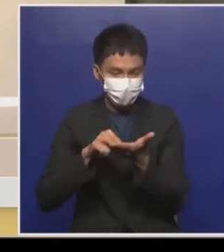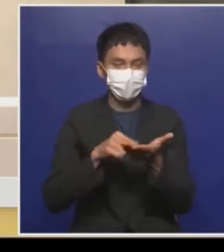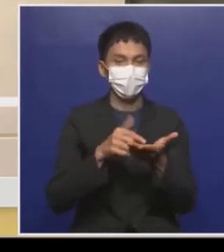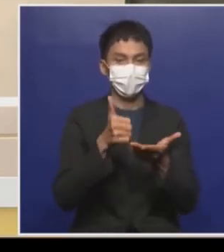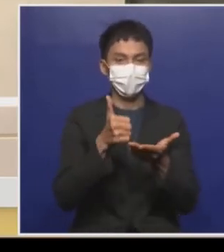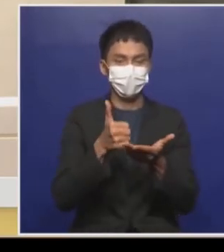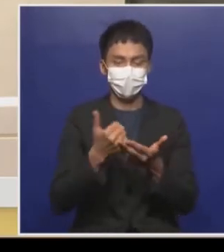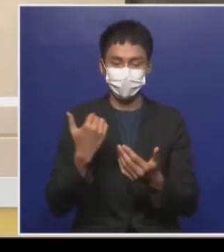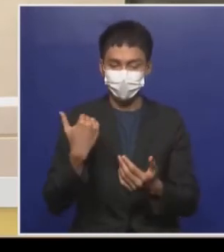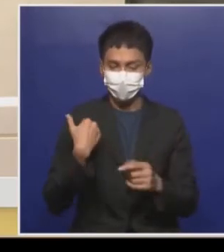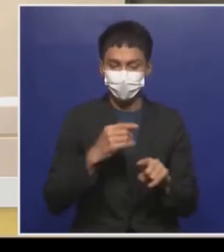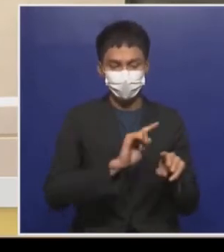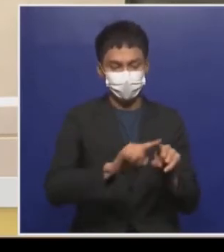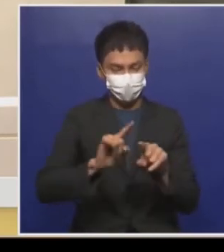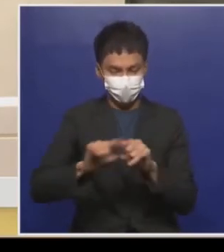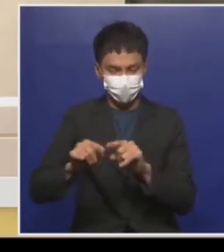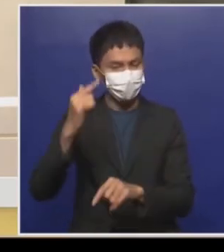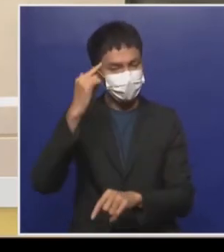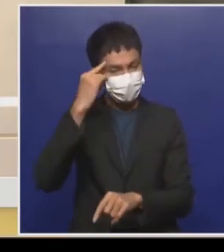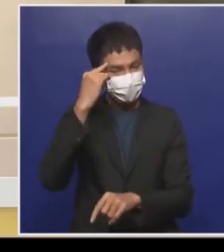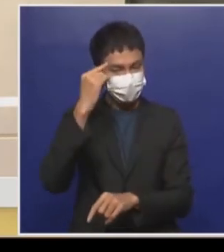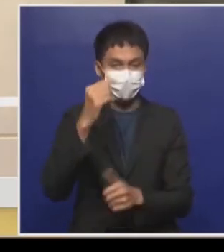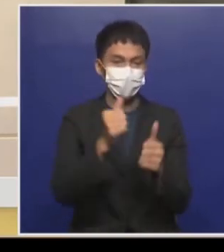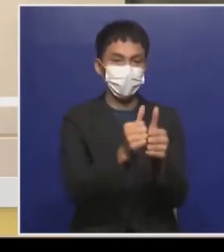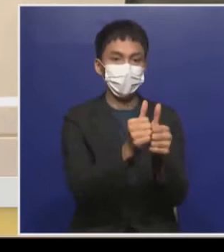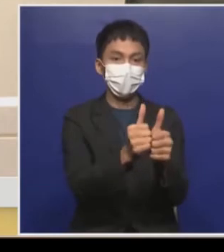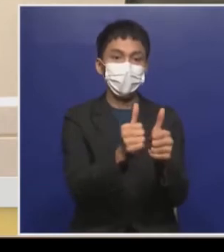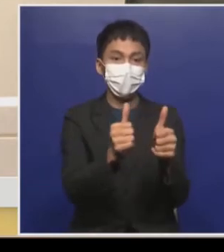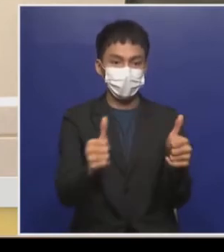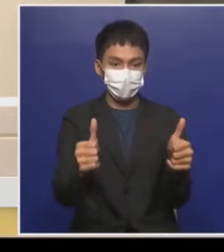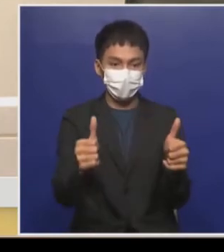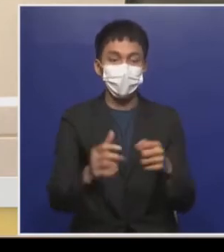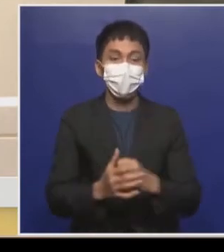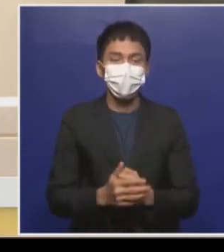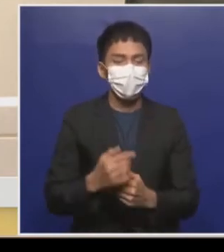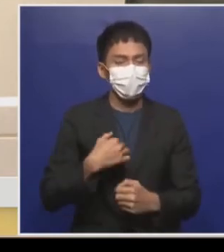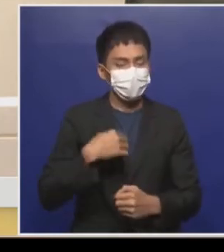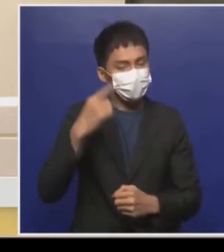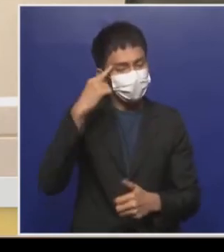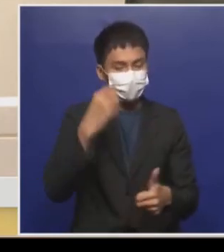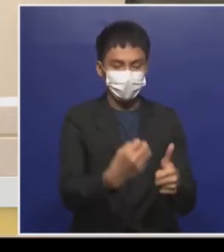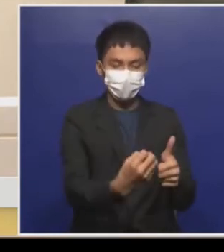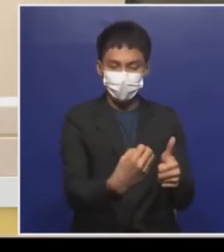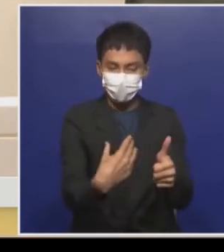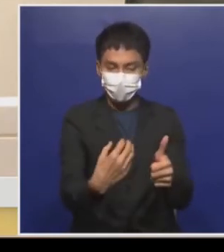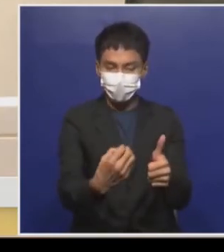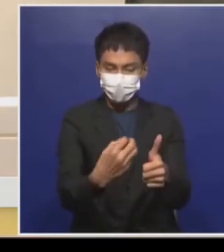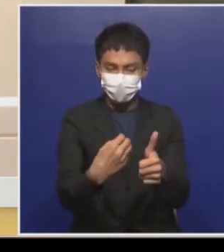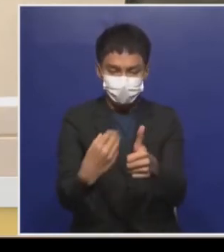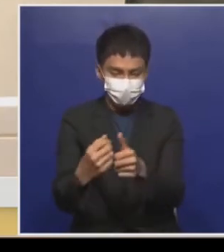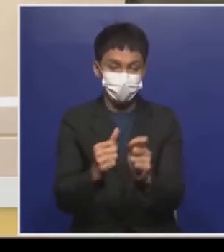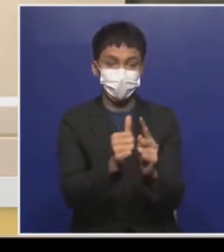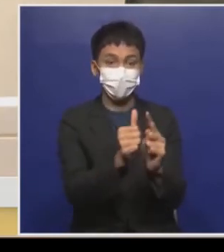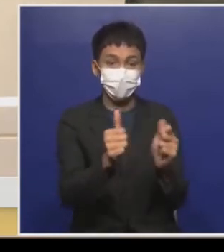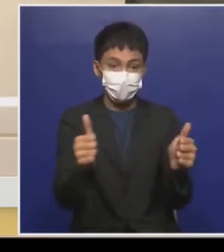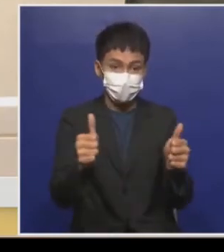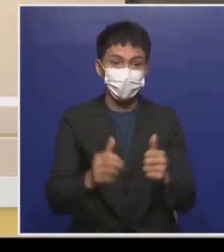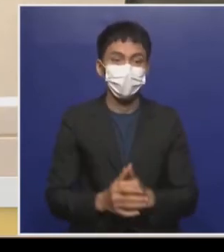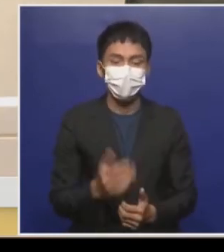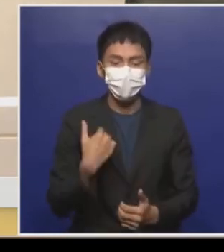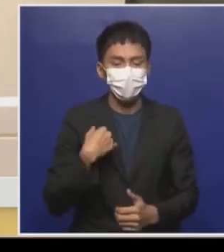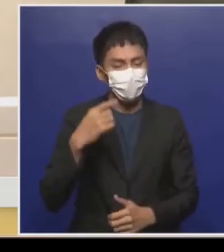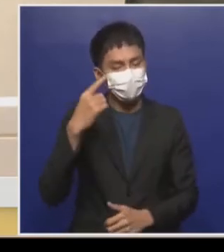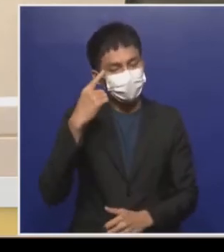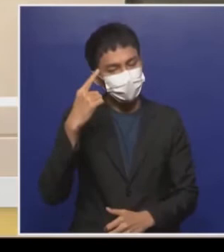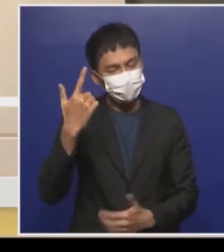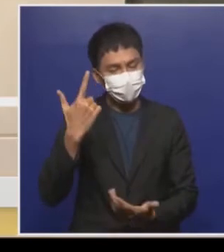หลายอย่างมีคามคดทดีมากครานประทานครับมีคามคดชีแะที่ส้างสันมีคามคิดเห็นที่